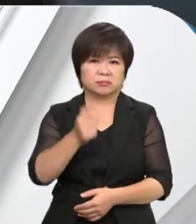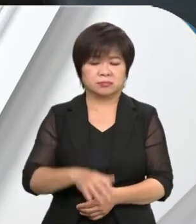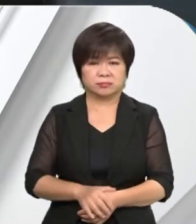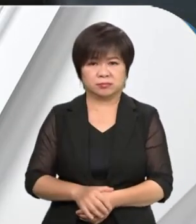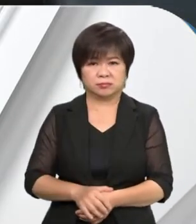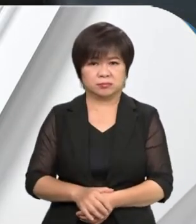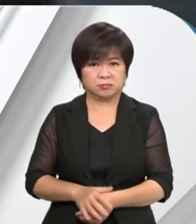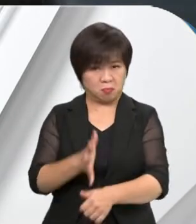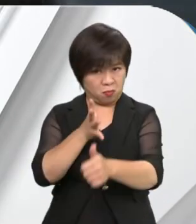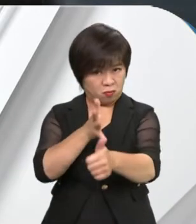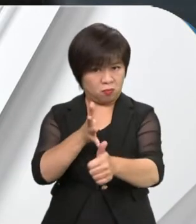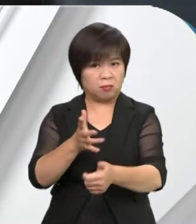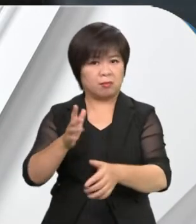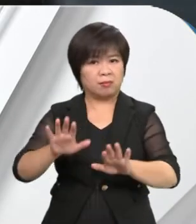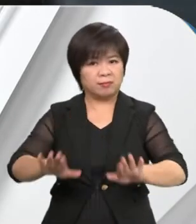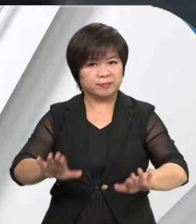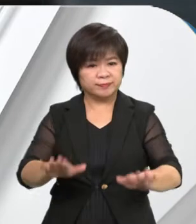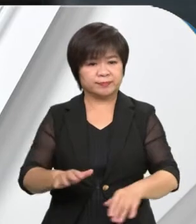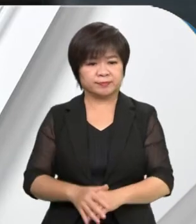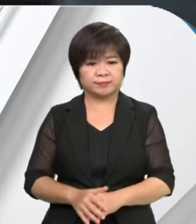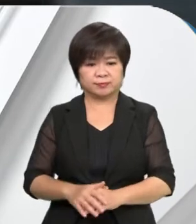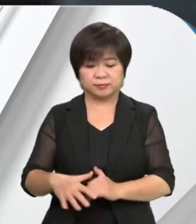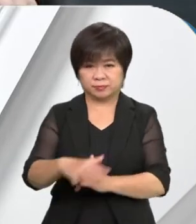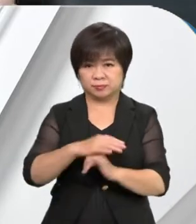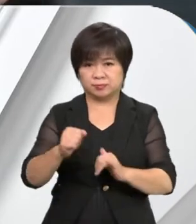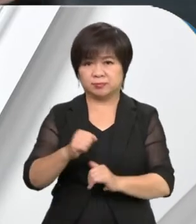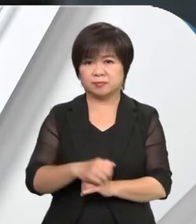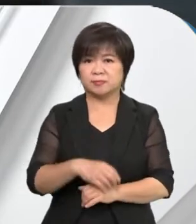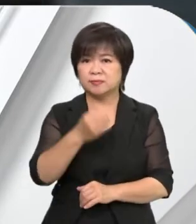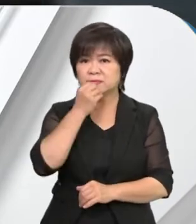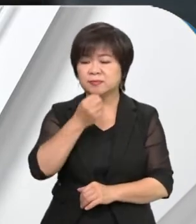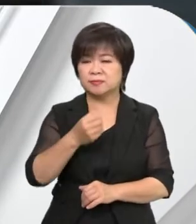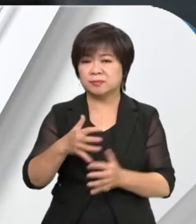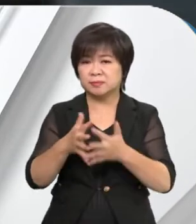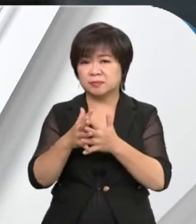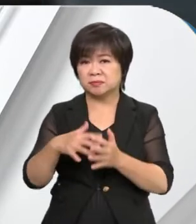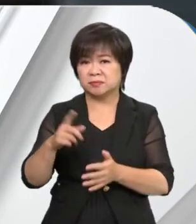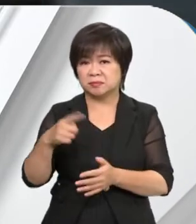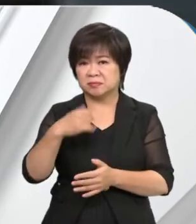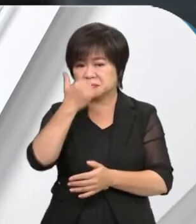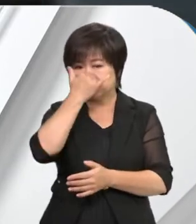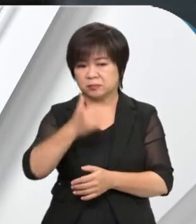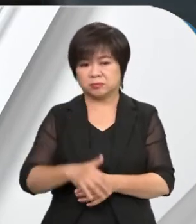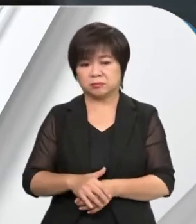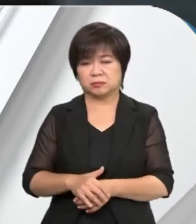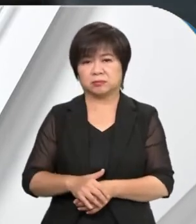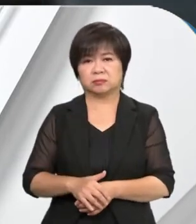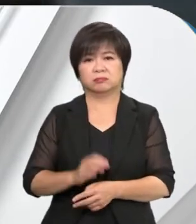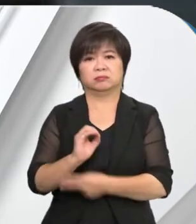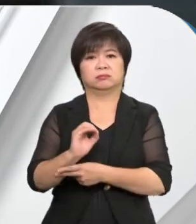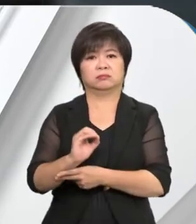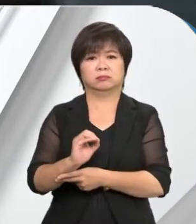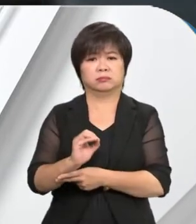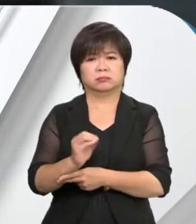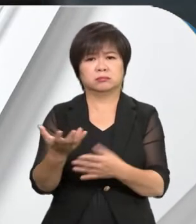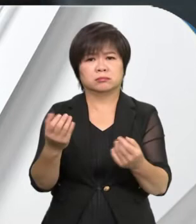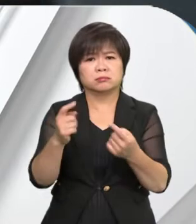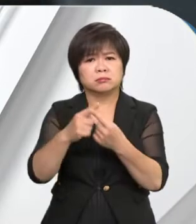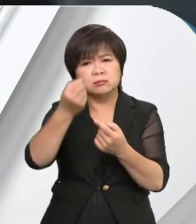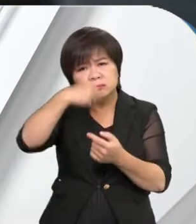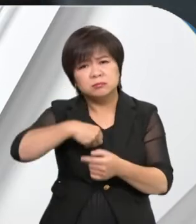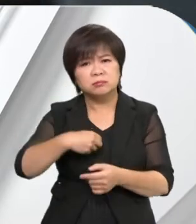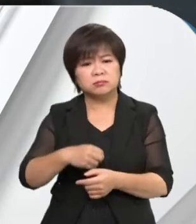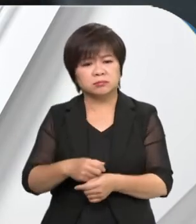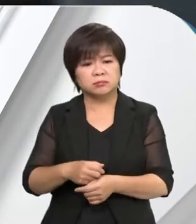该这样讲，说现在啊，全台湾哦吃莱猪的哦，没有半个人吃得到，所以莱猪